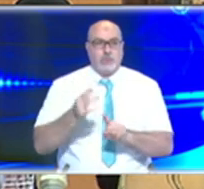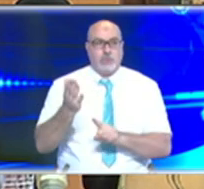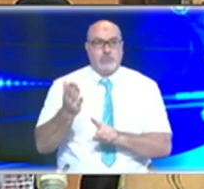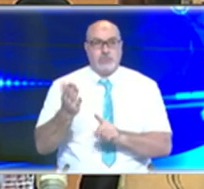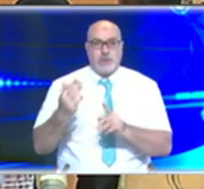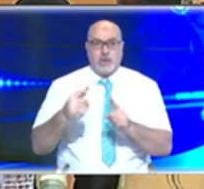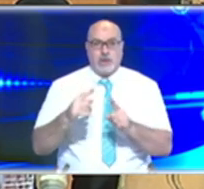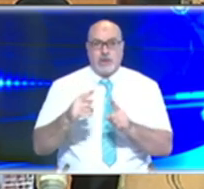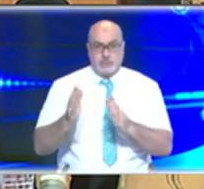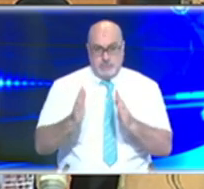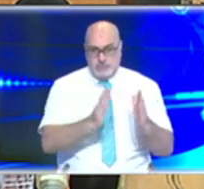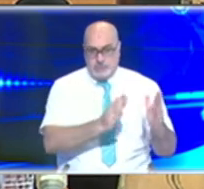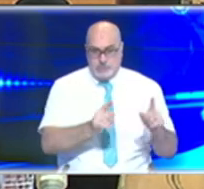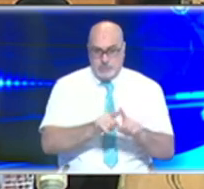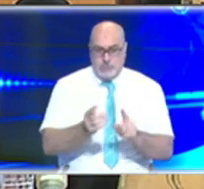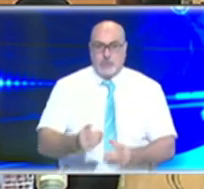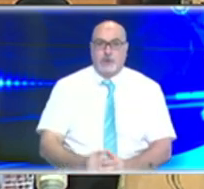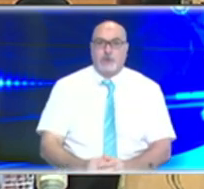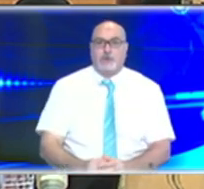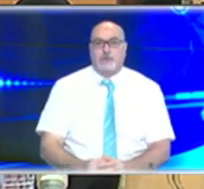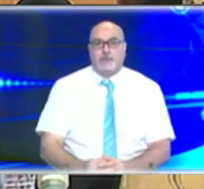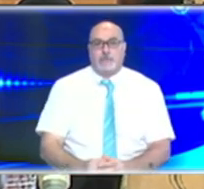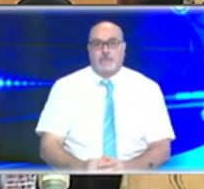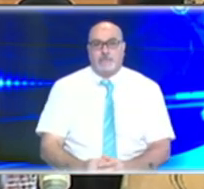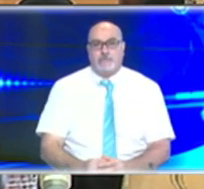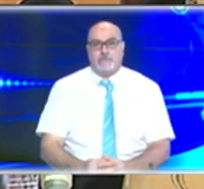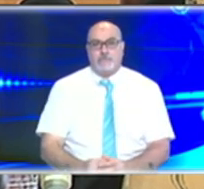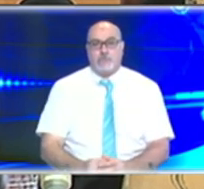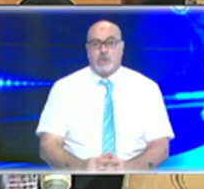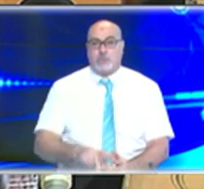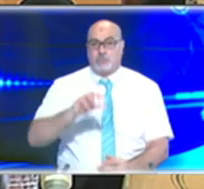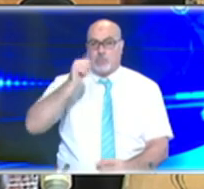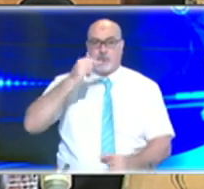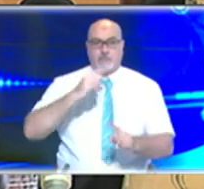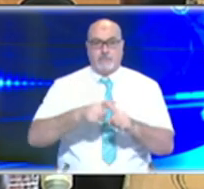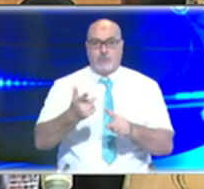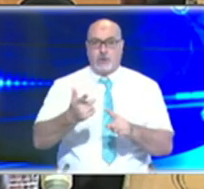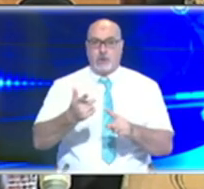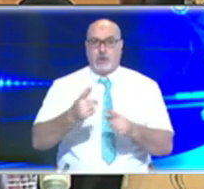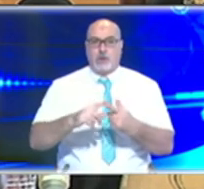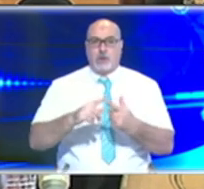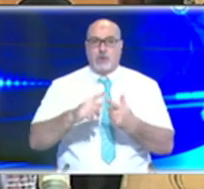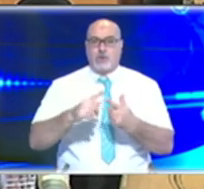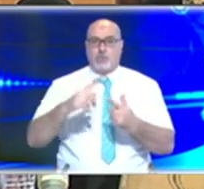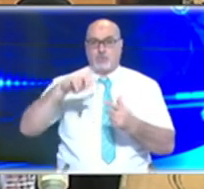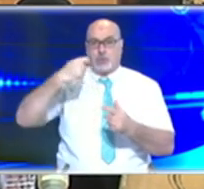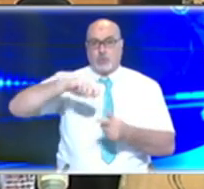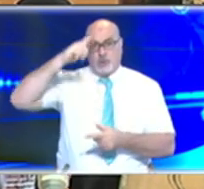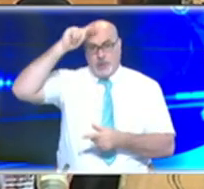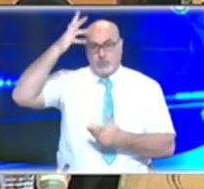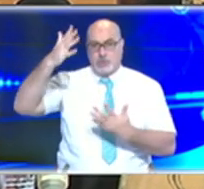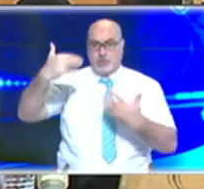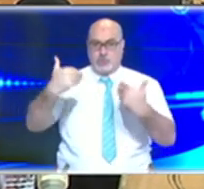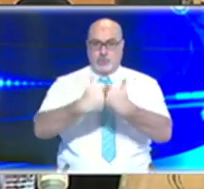بهذا الشكل. لأول مرة تتقدم السلطة ممثلة في رئاسة الجمهورية